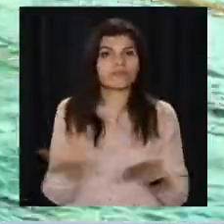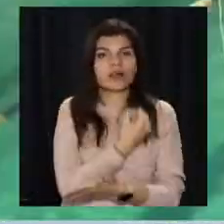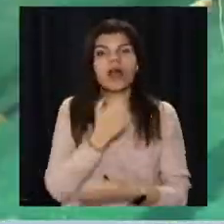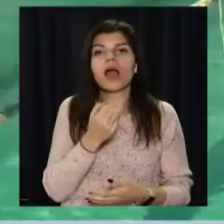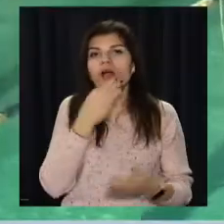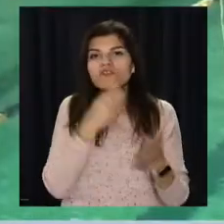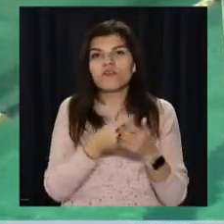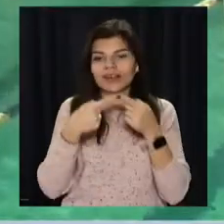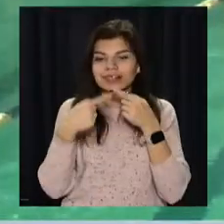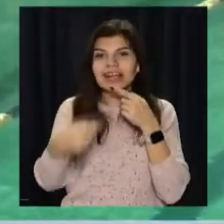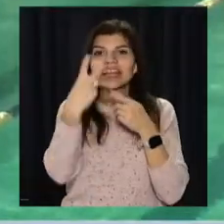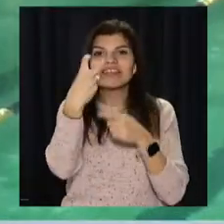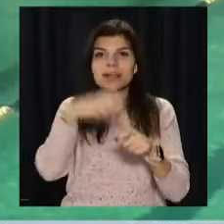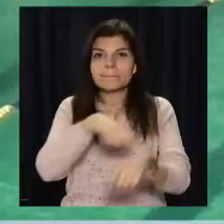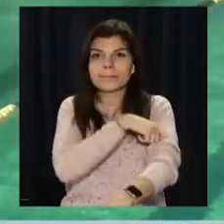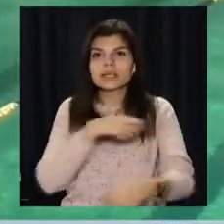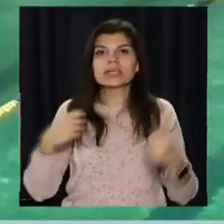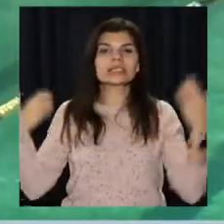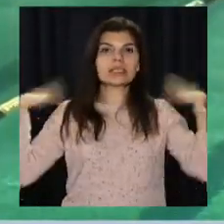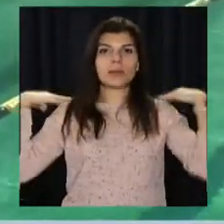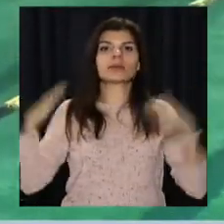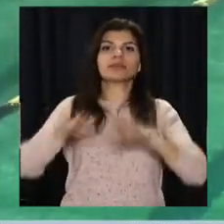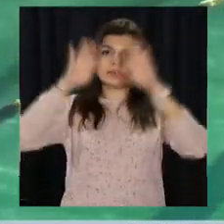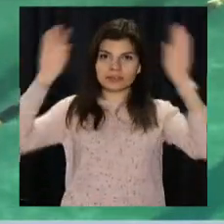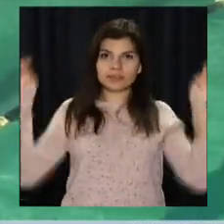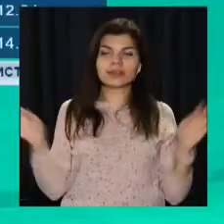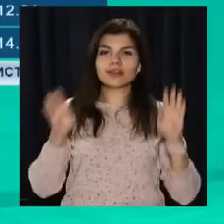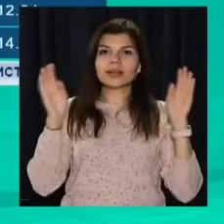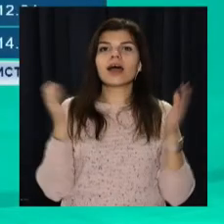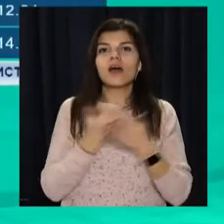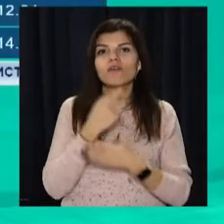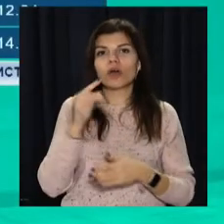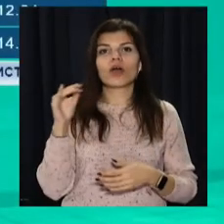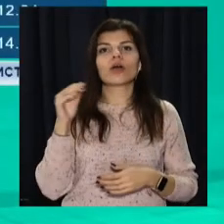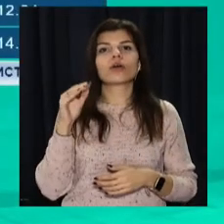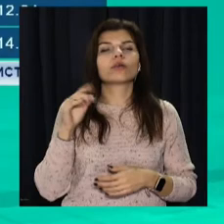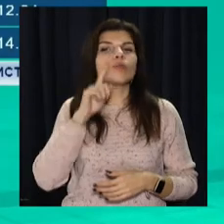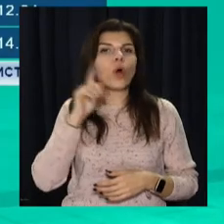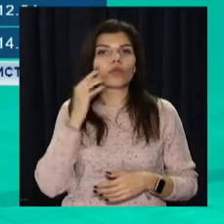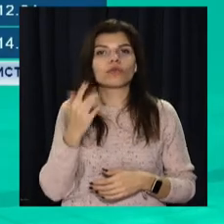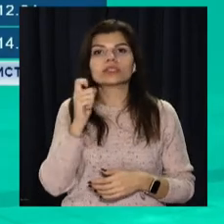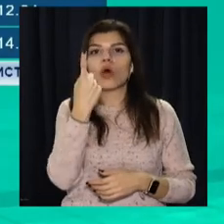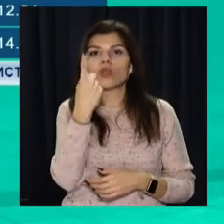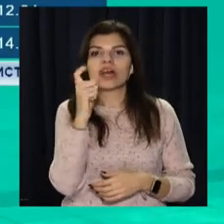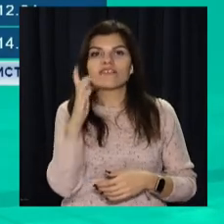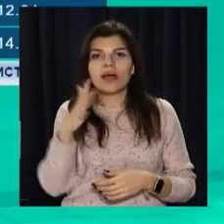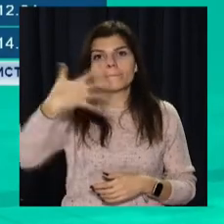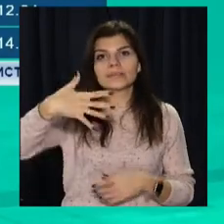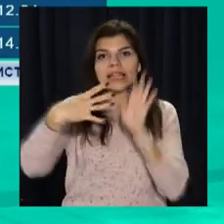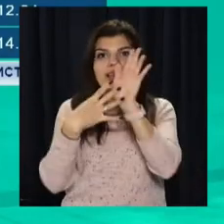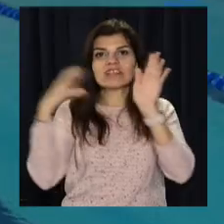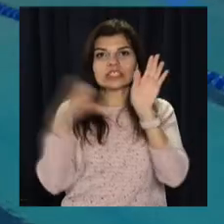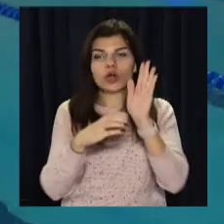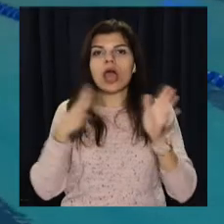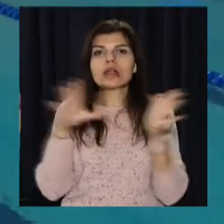короні дистанції 200 метрів на спині хлопець встановив юніорський рекорд України. Проплив за 1 хвилину 59